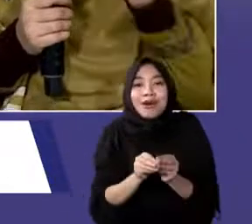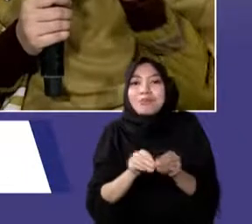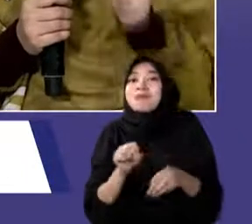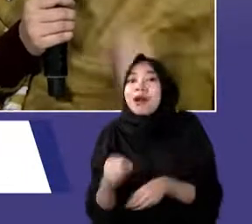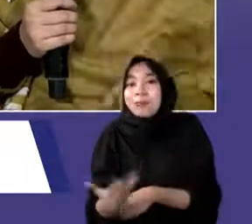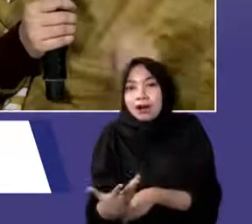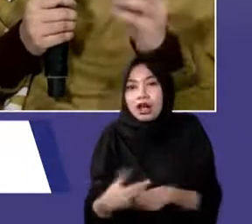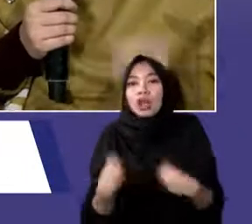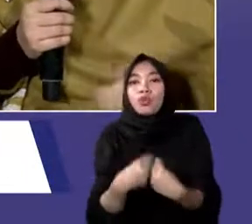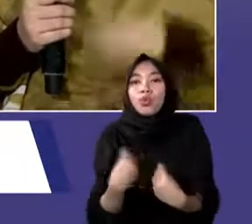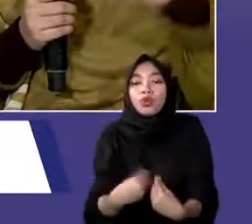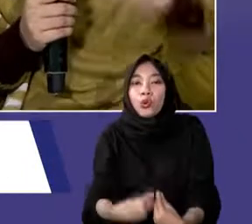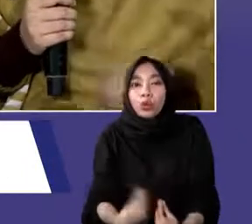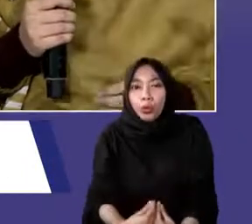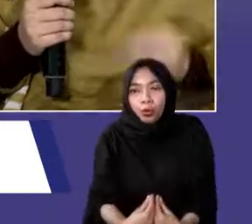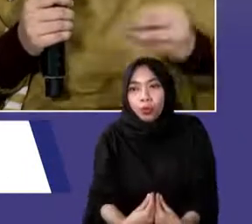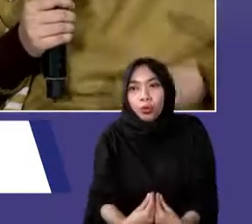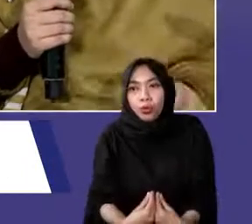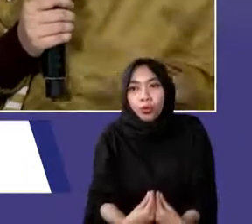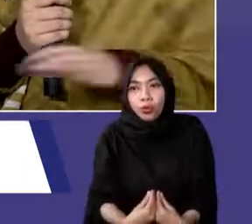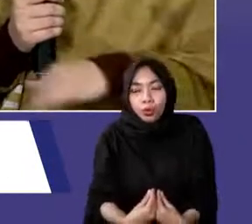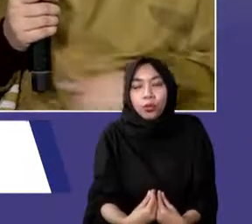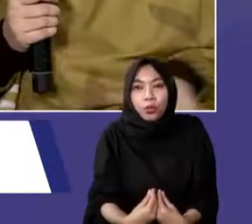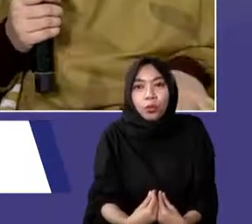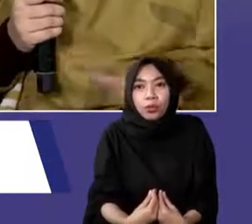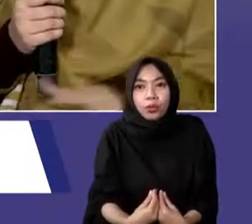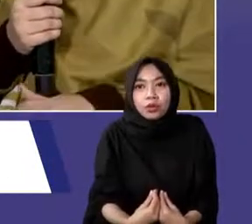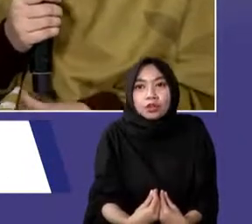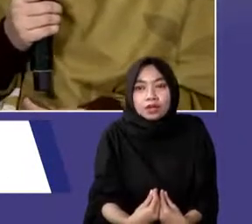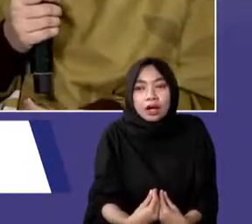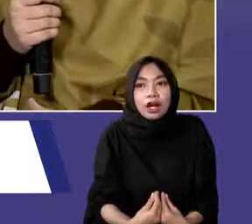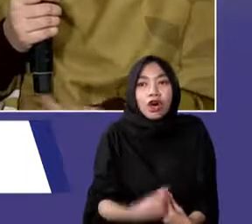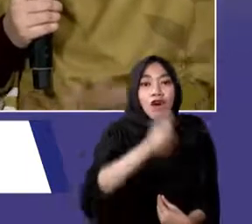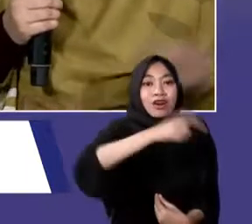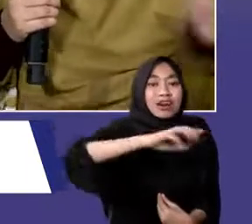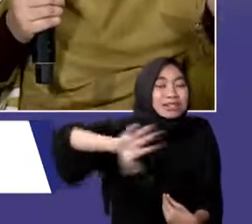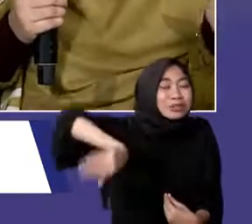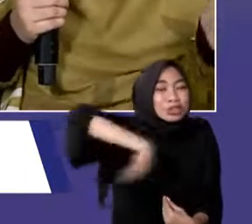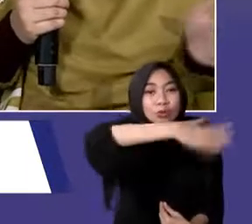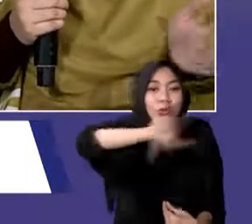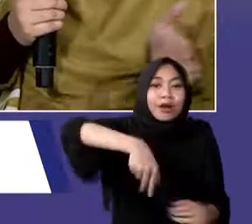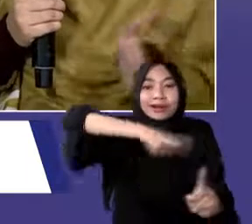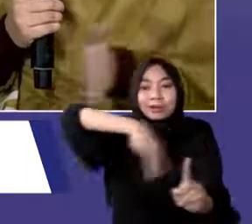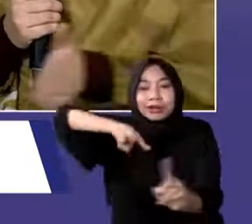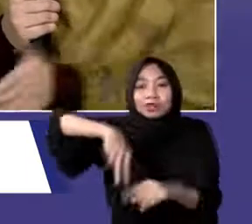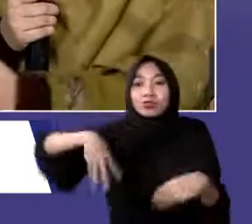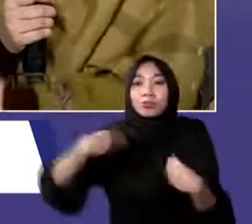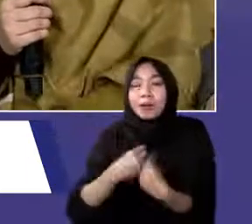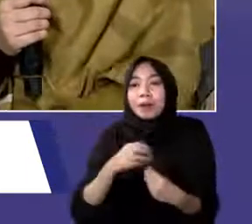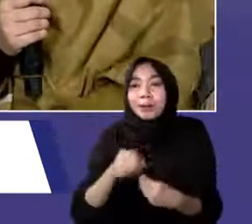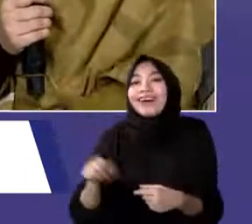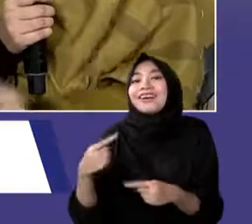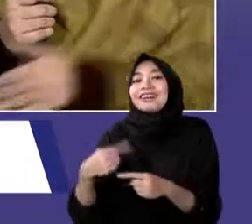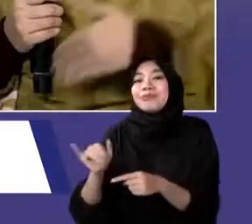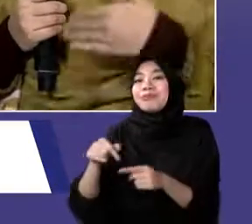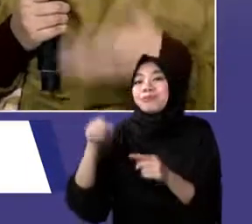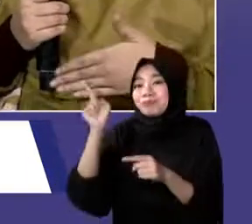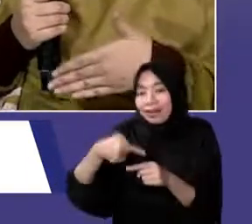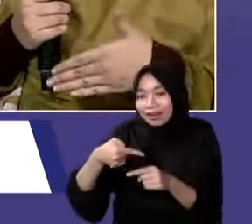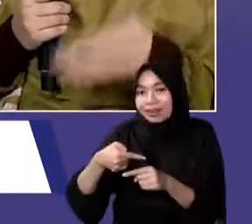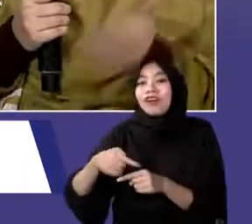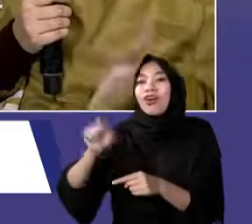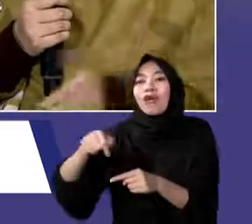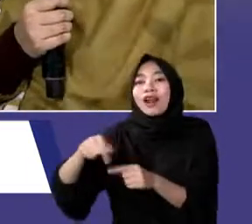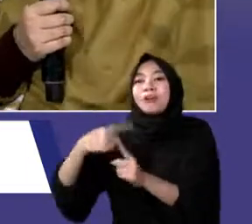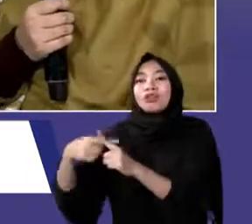rate. Proporsi orang yang positif dari seluruh jumlah orang yang diperiksa. Nah, ini kita lihat dari waktu ke waktu juga untuk melihat